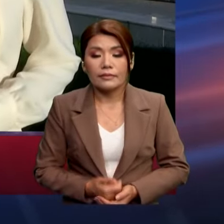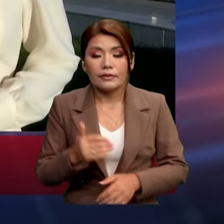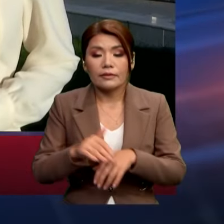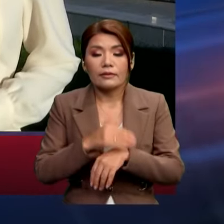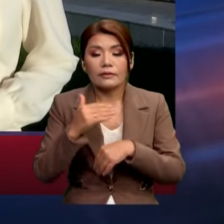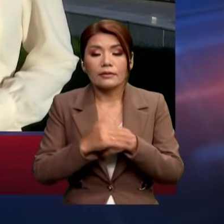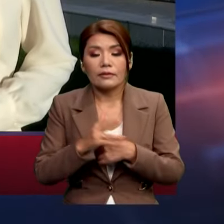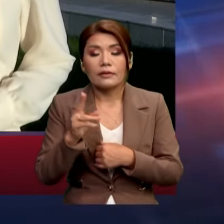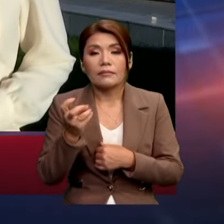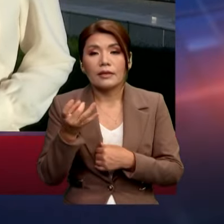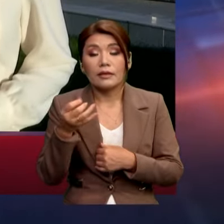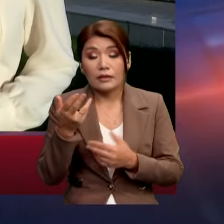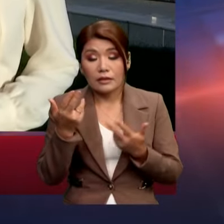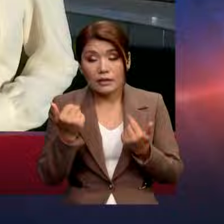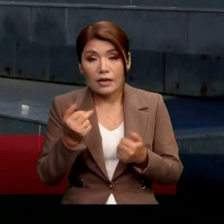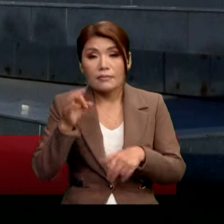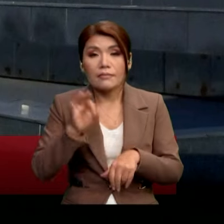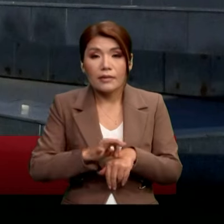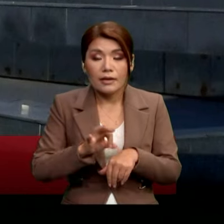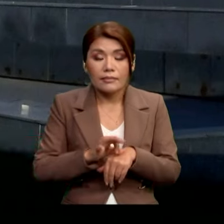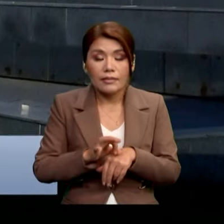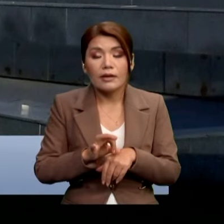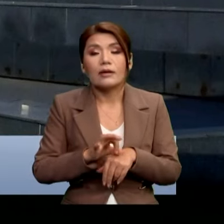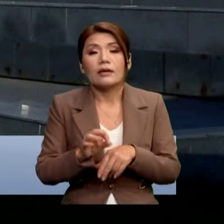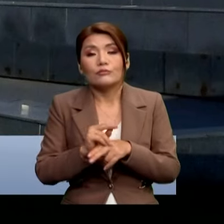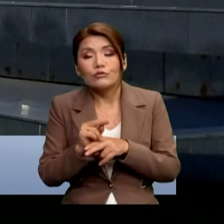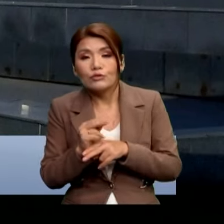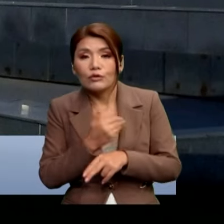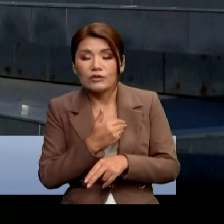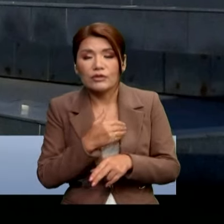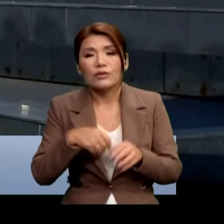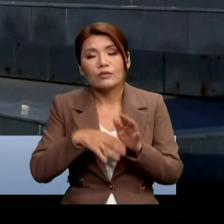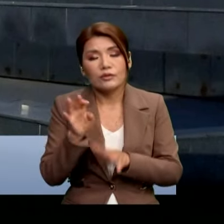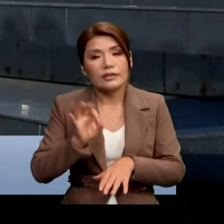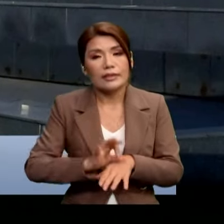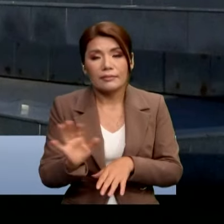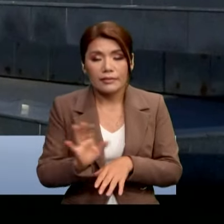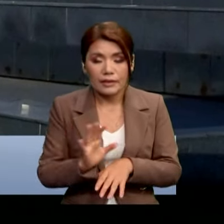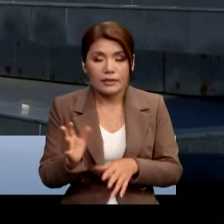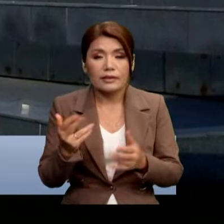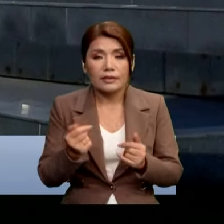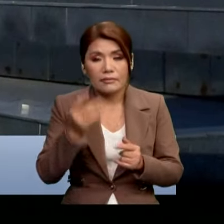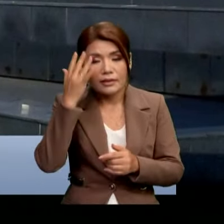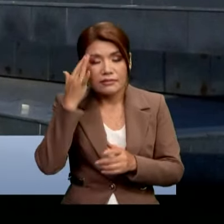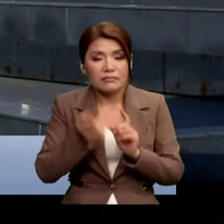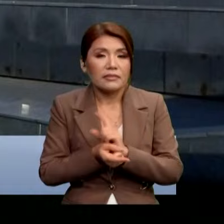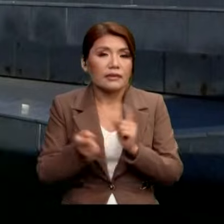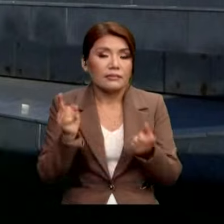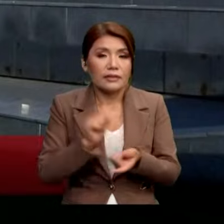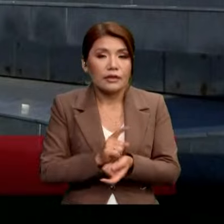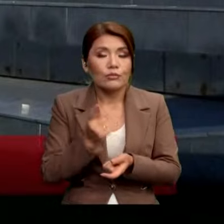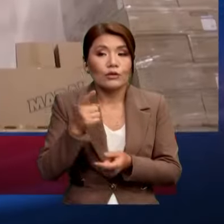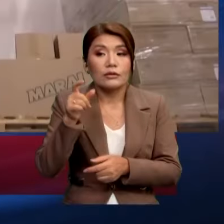Қайырлы кеш, Тимирияз. Иә, қазір ауырып ем іздегенше ауырмайтын жол ізде деген мақал басқа мағынаға ие болған.